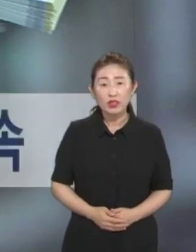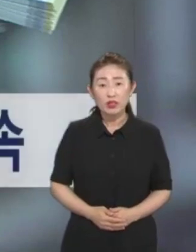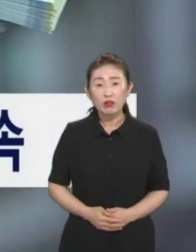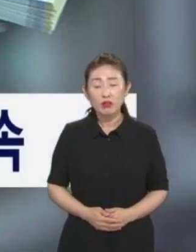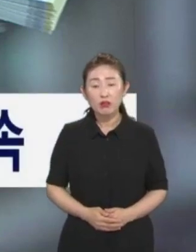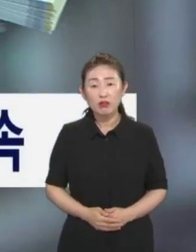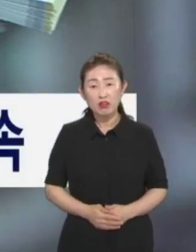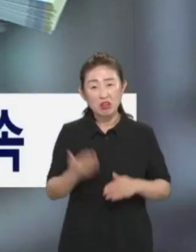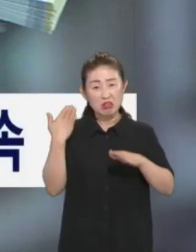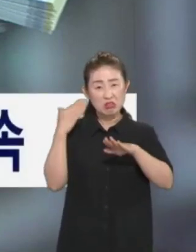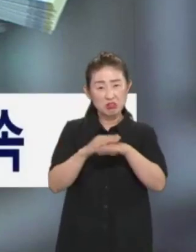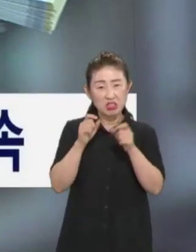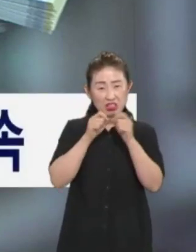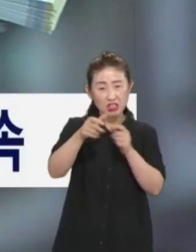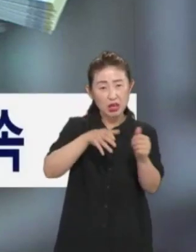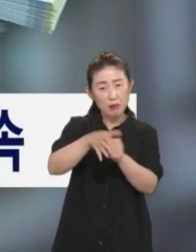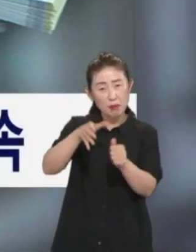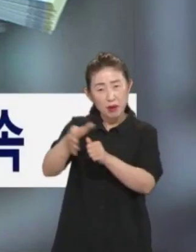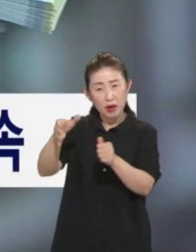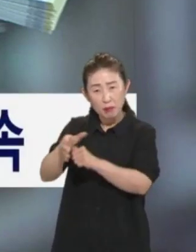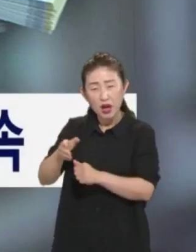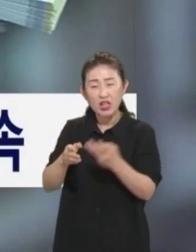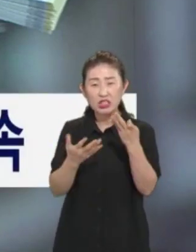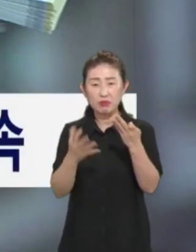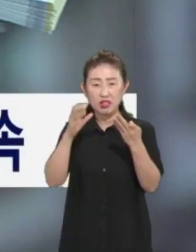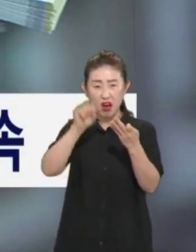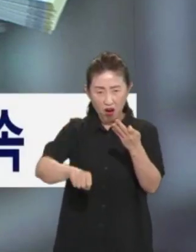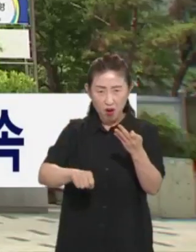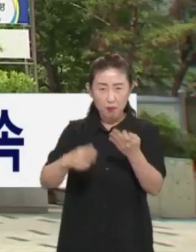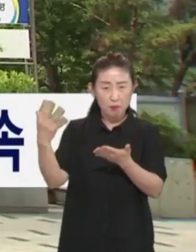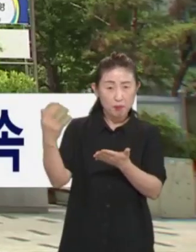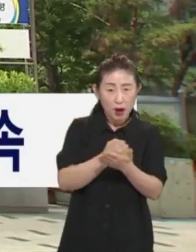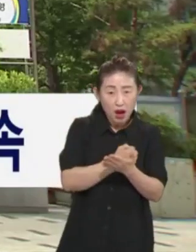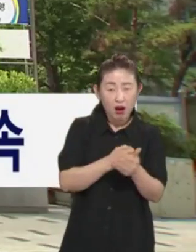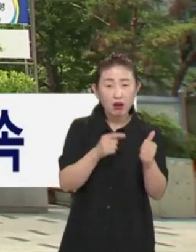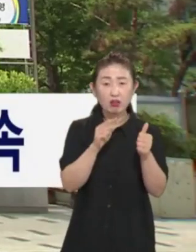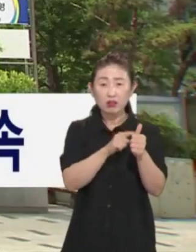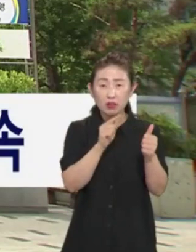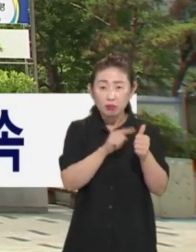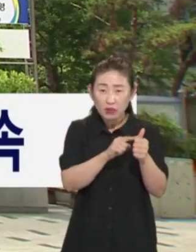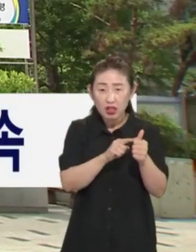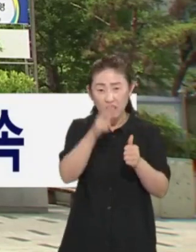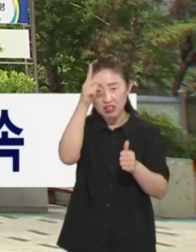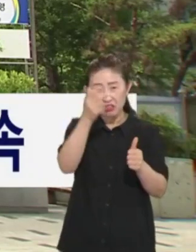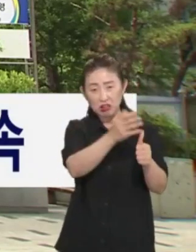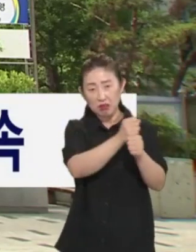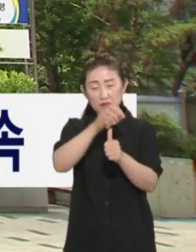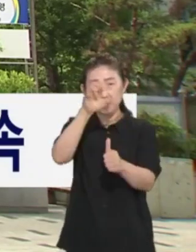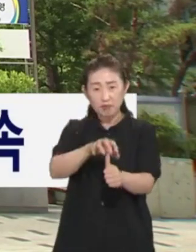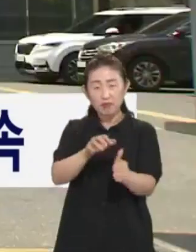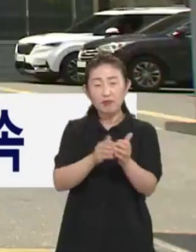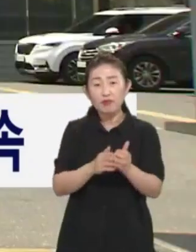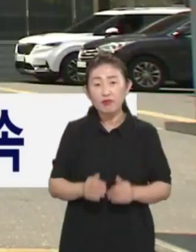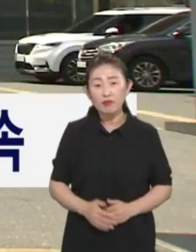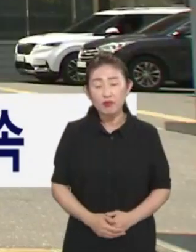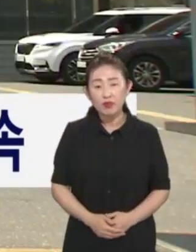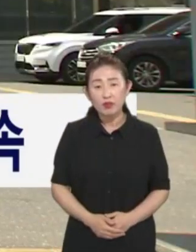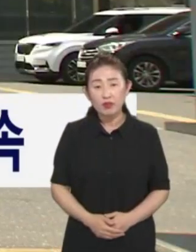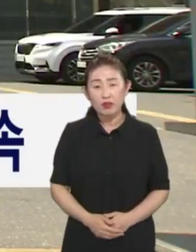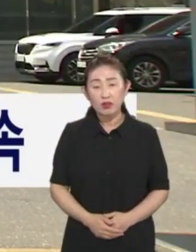사회 초년생들을 노려 깡통전세 사기 수법으로 전세금 14억 원을 가로챈 40대 남성이 경찰에